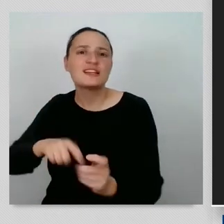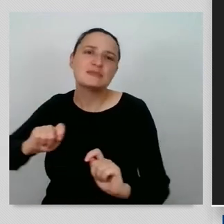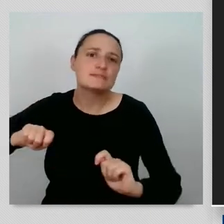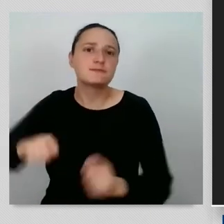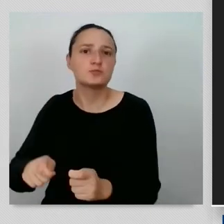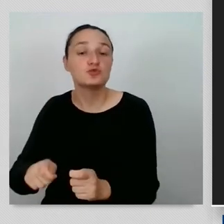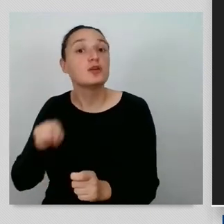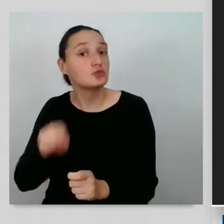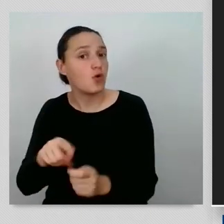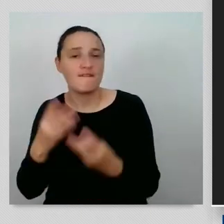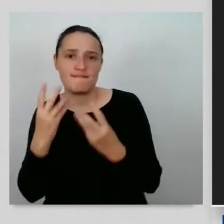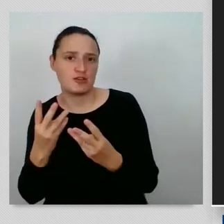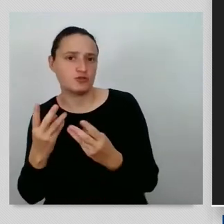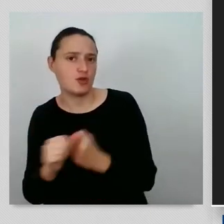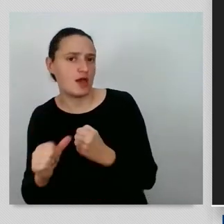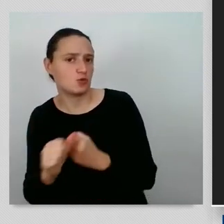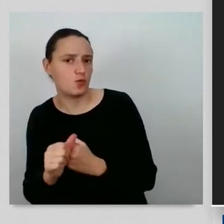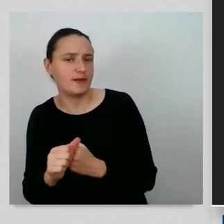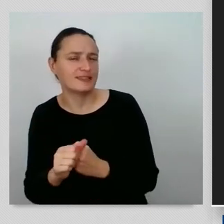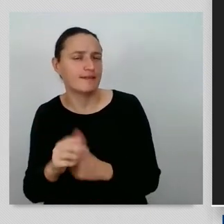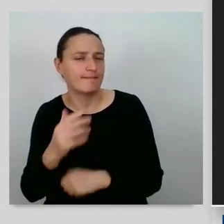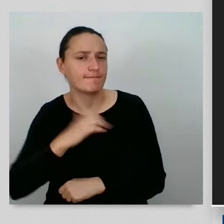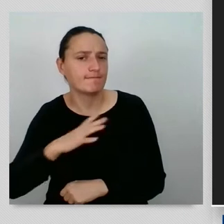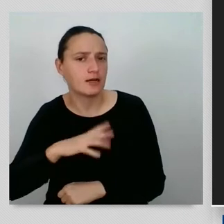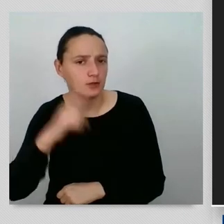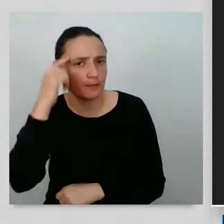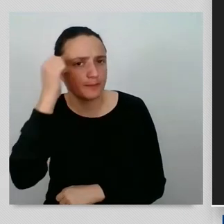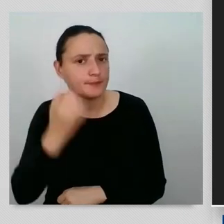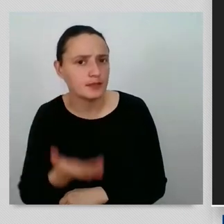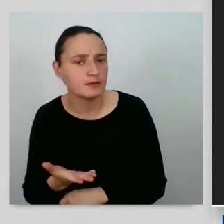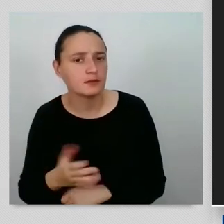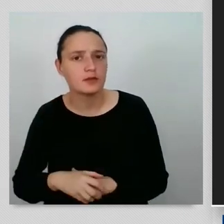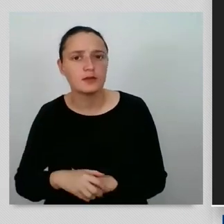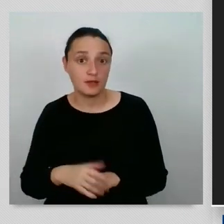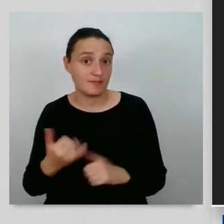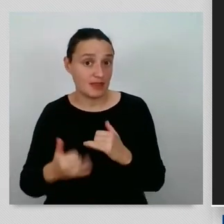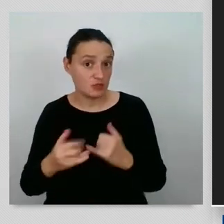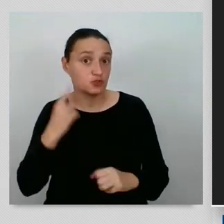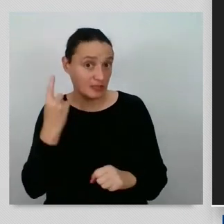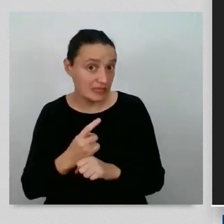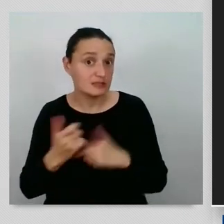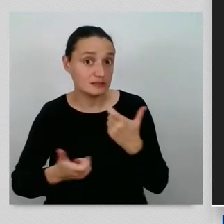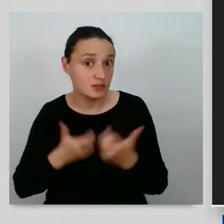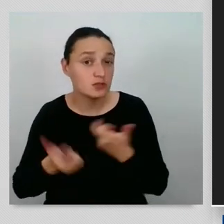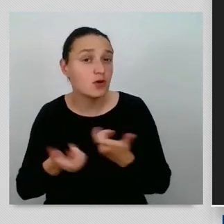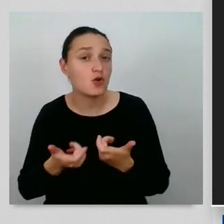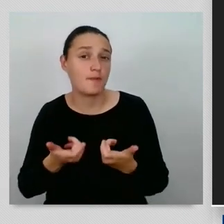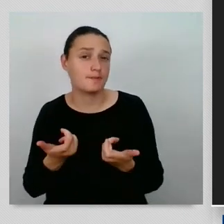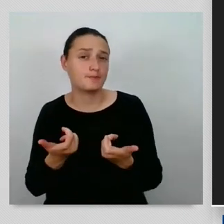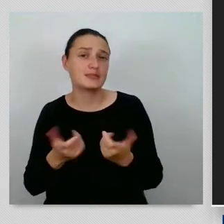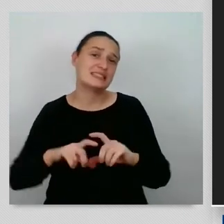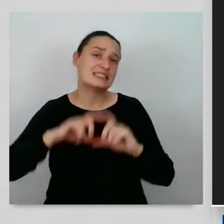argument, który warto gdzieś mieć, brać pod uwagę, podejmując decyzję o